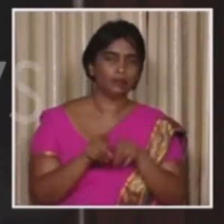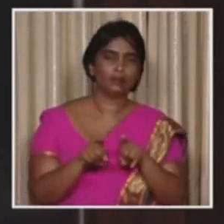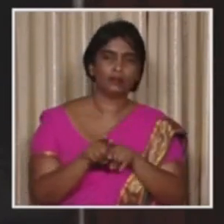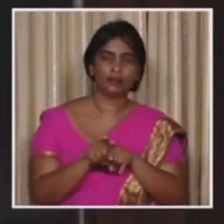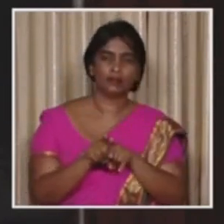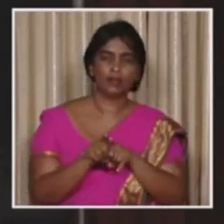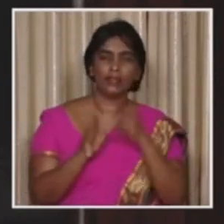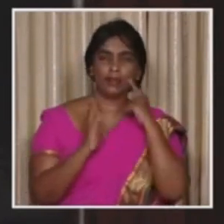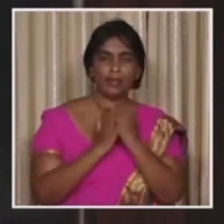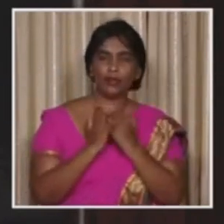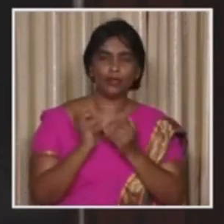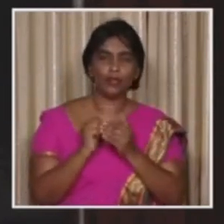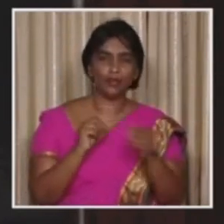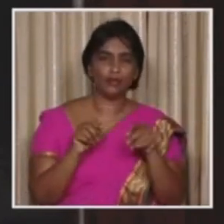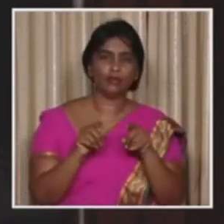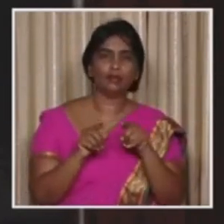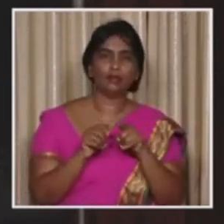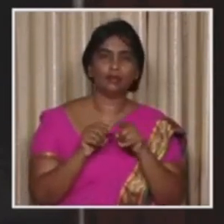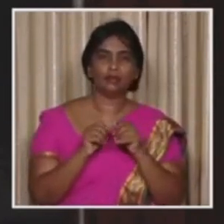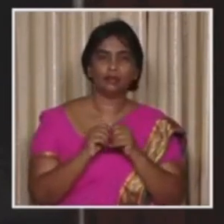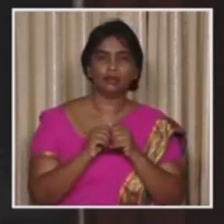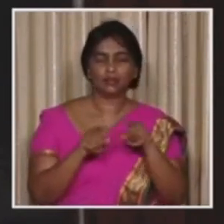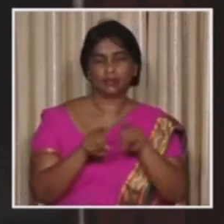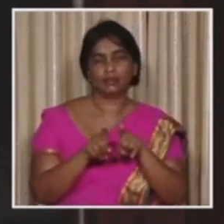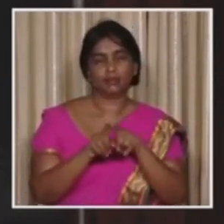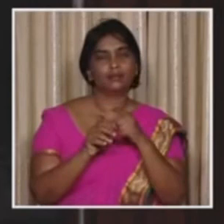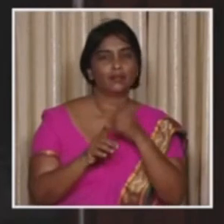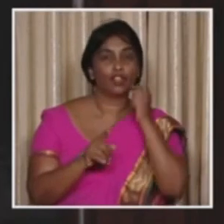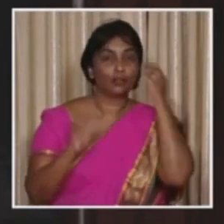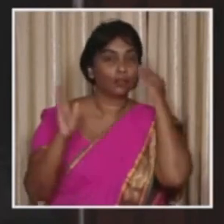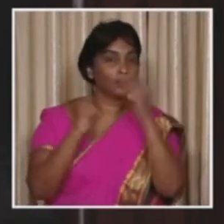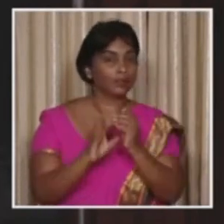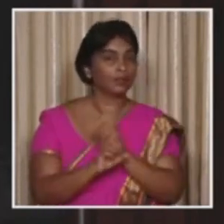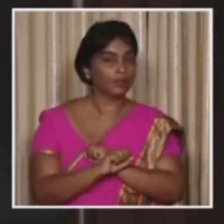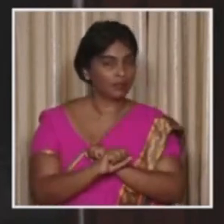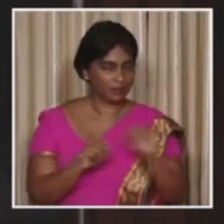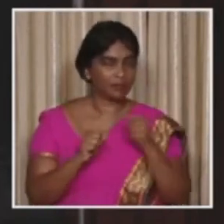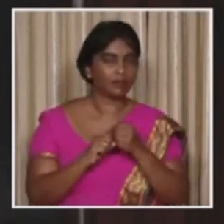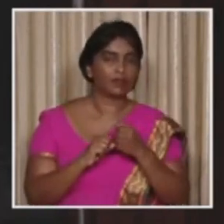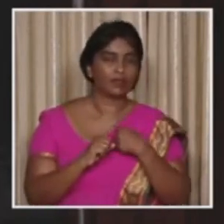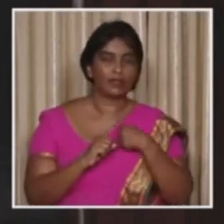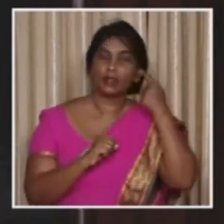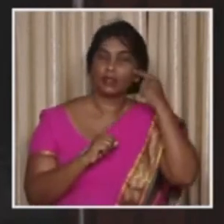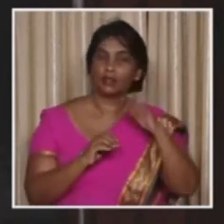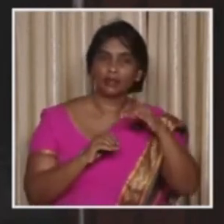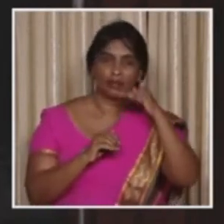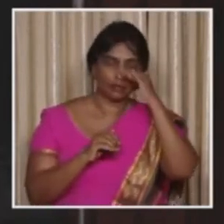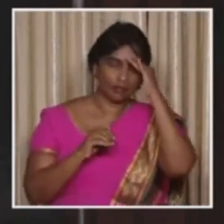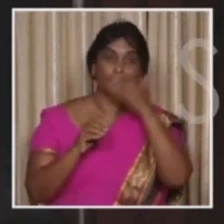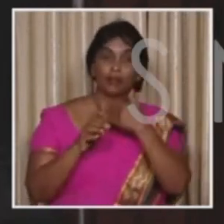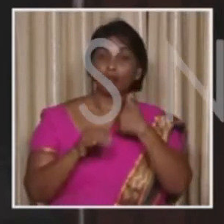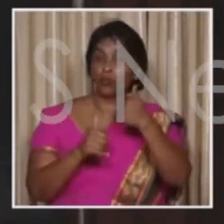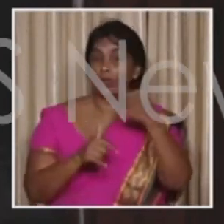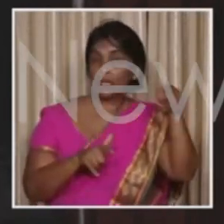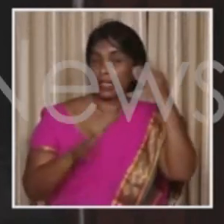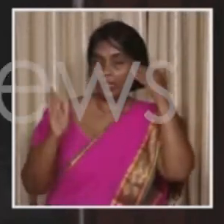සමහරවිට අපි කලාකාරයෝ නිසා අපිට මේවා දැනෙනවා ඇති. මිනිස්සුන්ගේ සංවේදී නිසා අපිට දැනෙනවා ඇති. නායකයයි සංවේදී වෙන්න ඕනේ අපිට